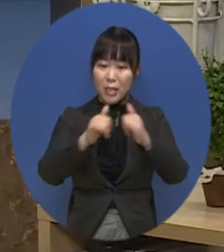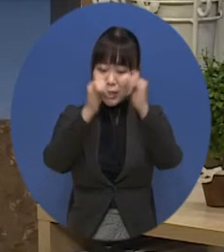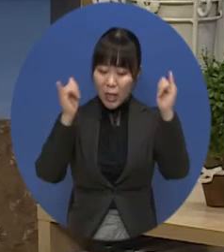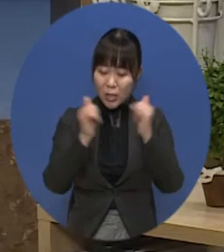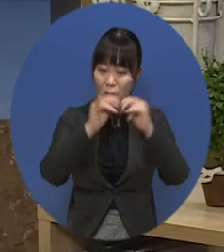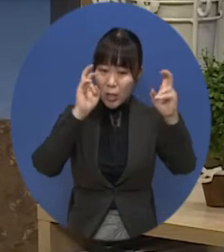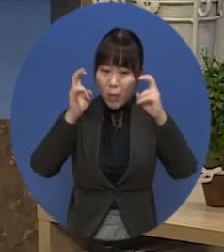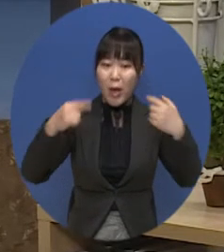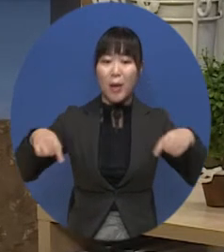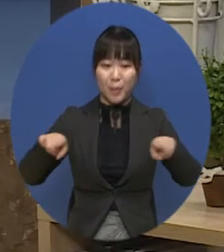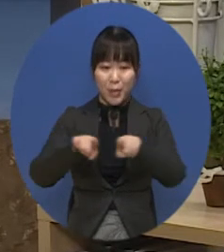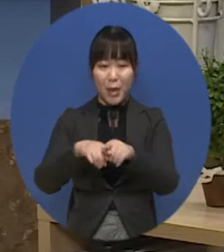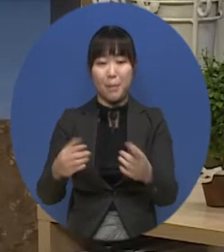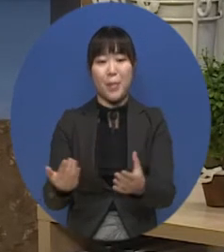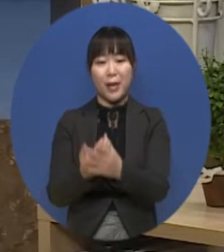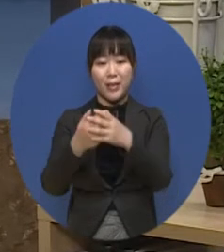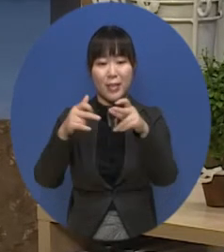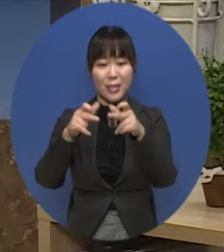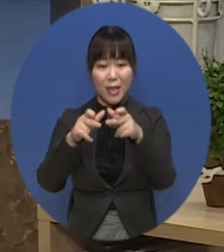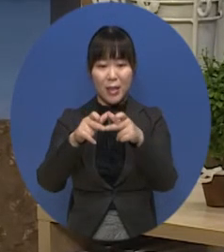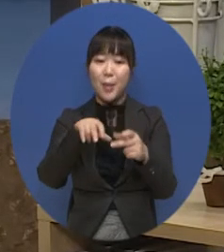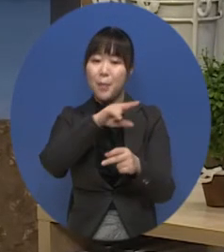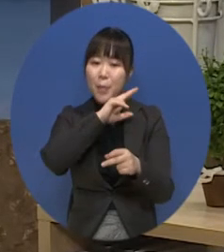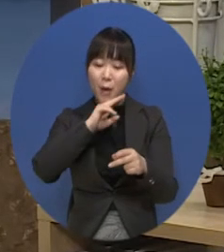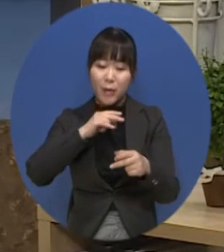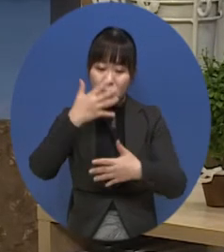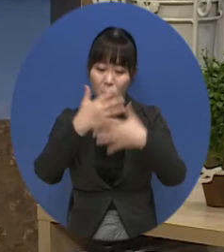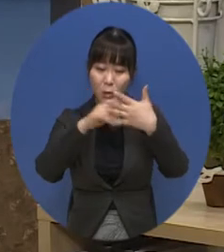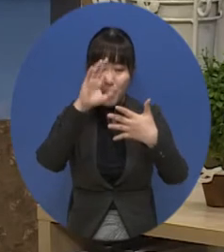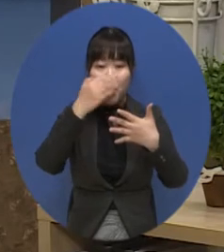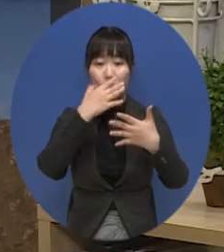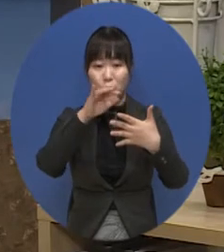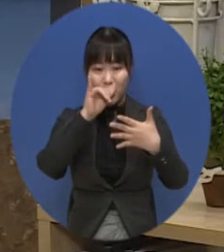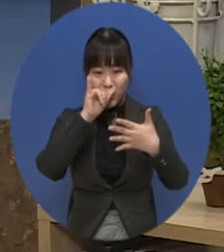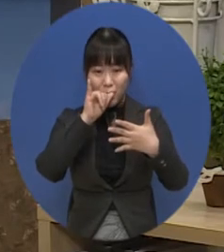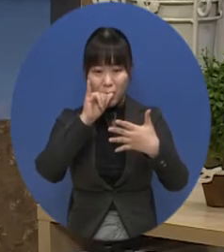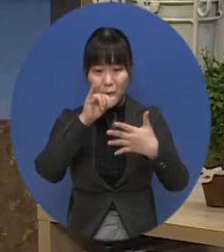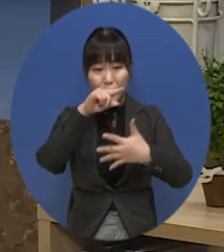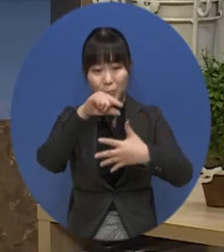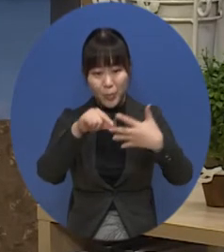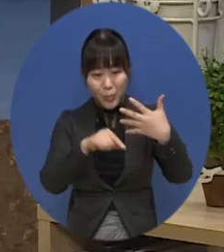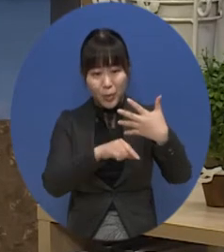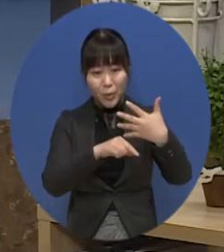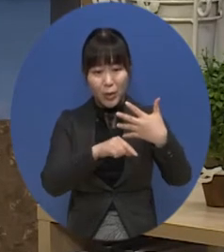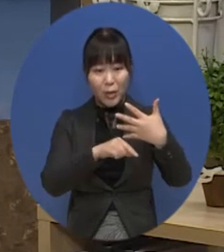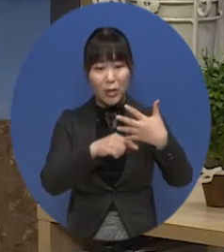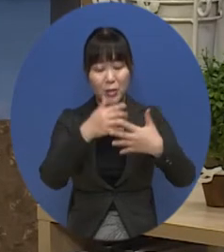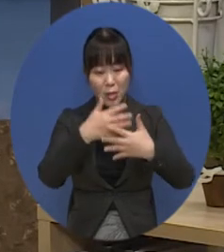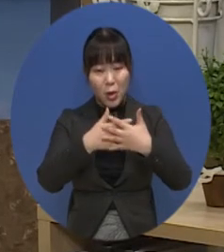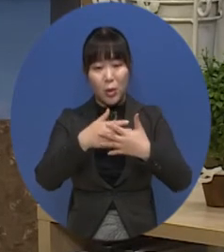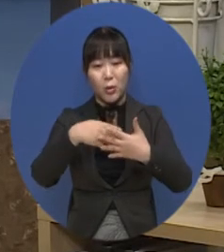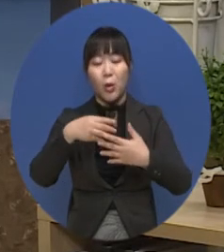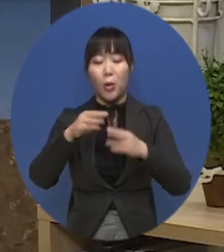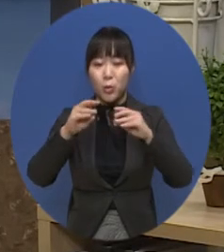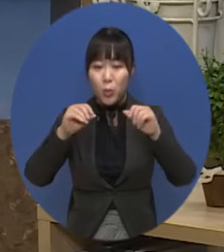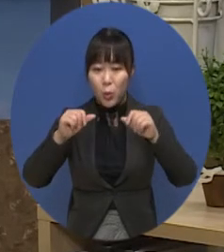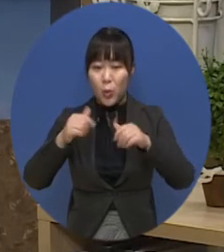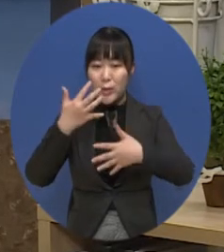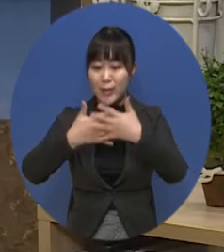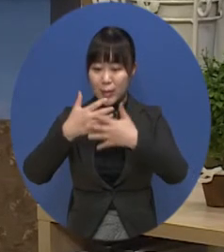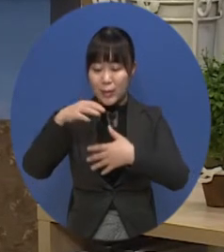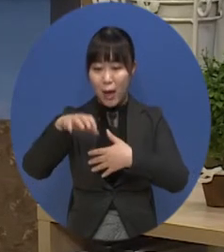사회적 기업과 함께 발달장애인이 편하게 영상을 볼 수 있는 콘텐츠 네. 상영회 토요극장을